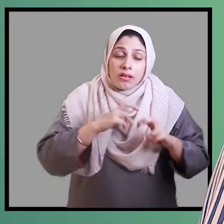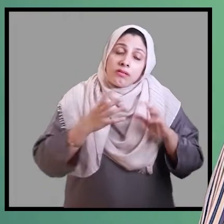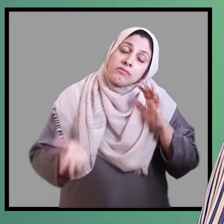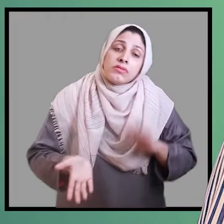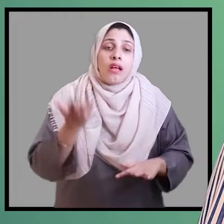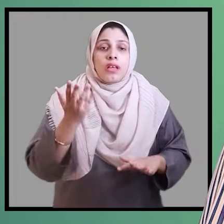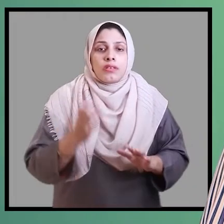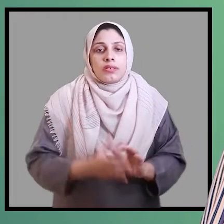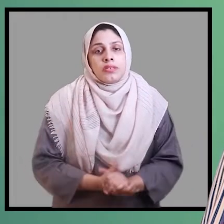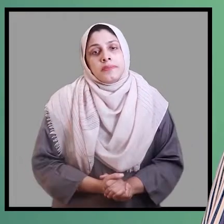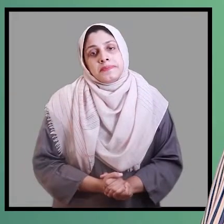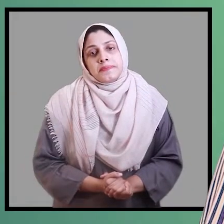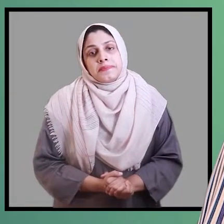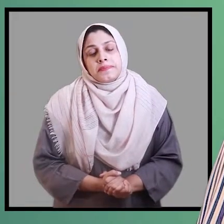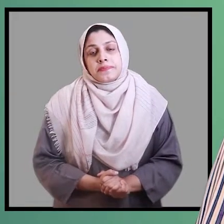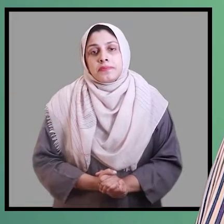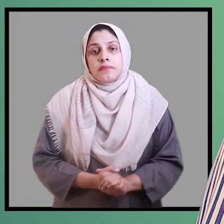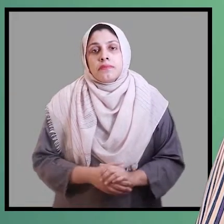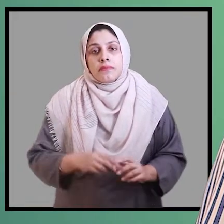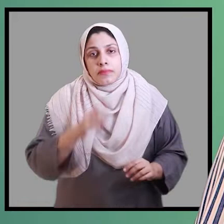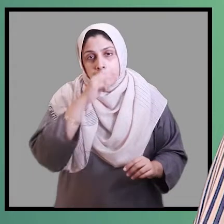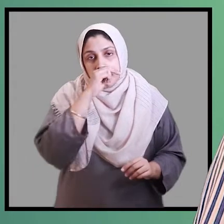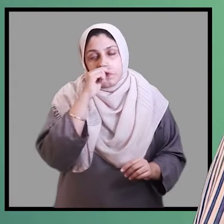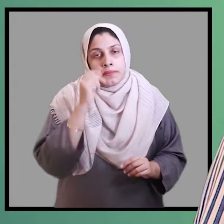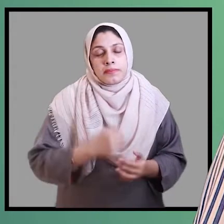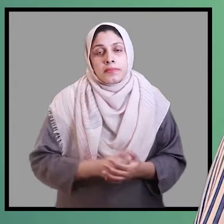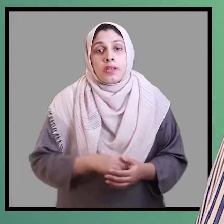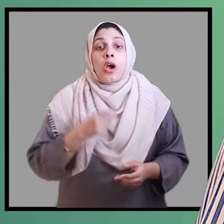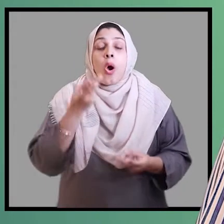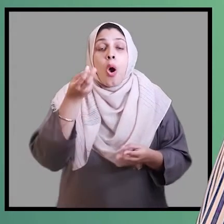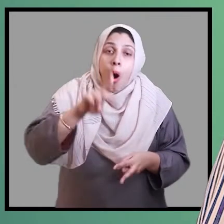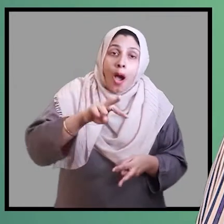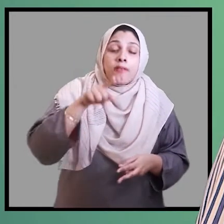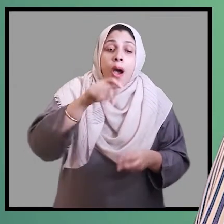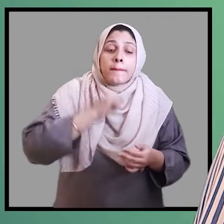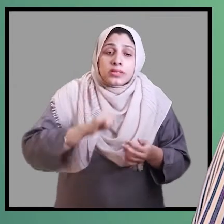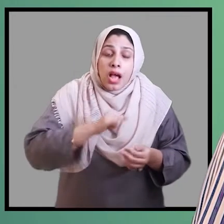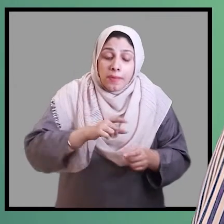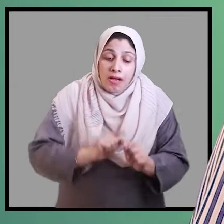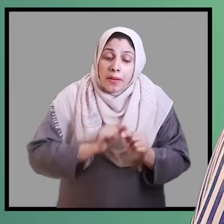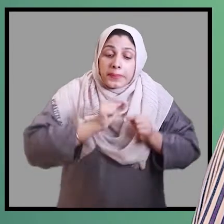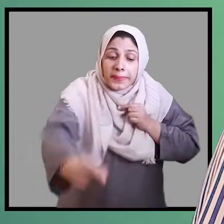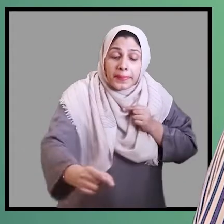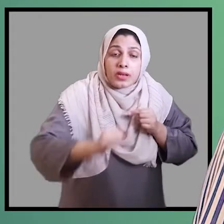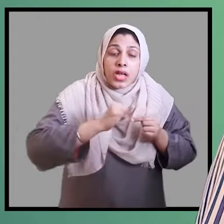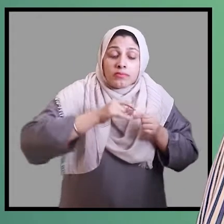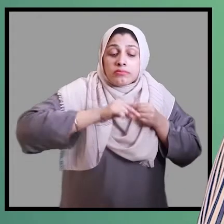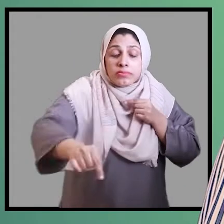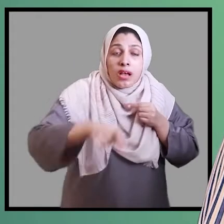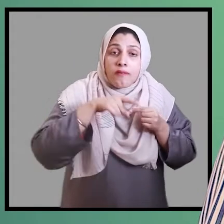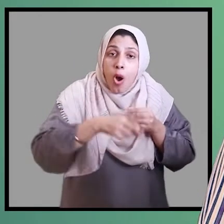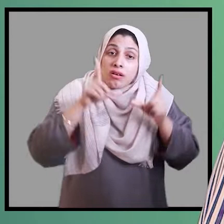ज़्यादा होता है और उनकी जो अलामत हैं वो भी ज़्यादा, जो सिम्टम स्कोर कैलकुलेट किया जाता है वो भी उसमें ज़्यादा आता